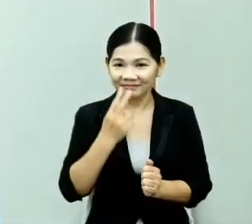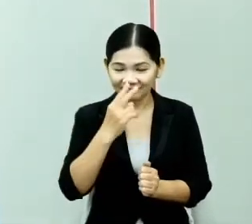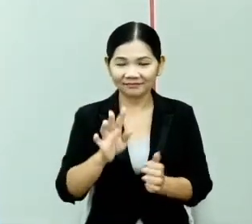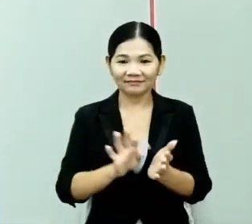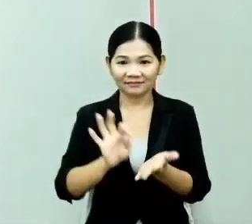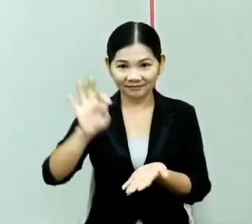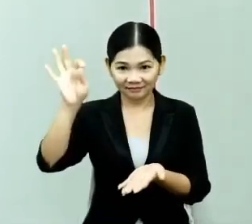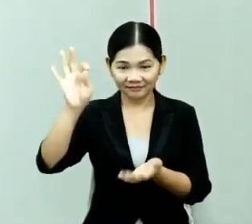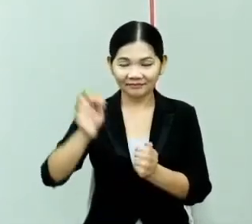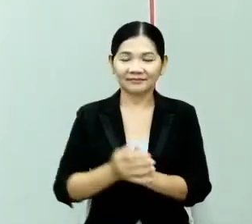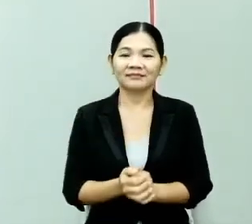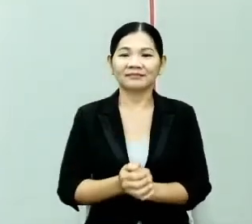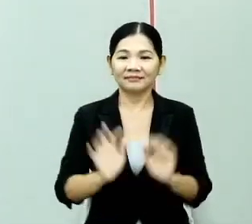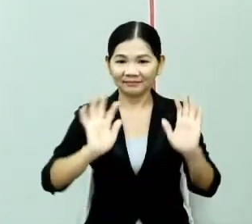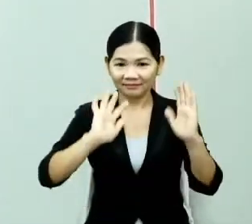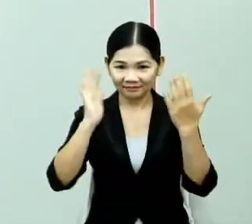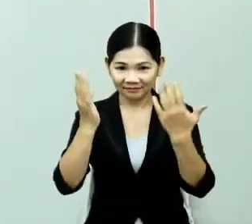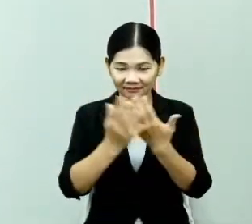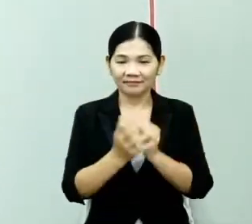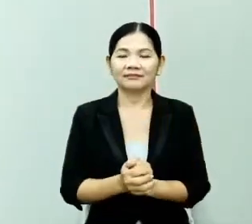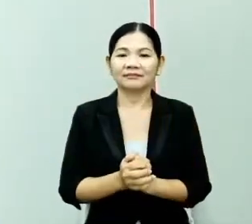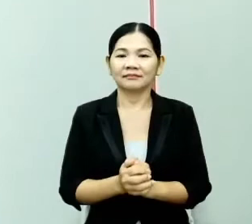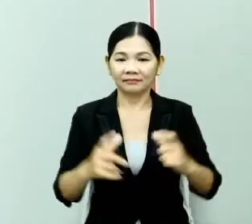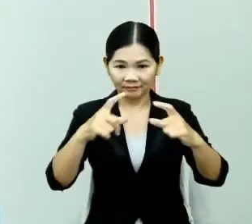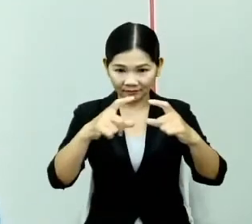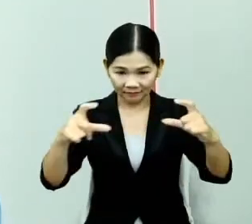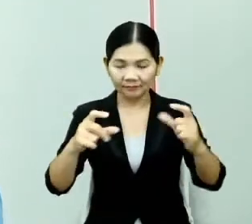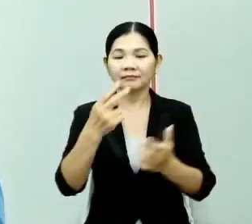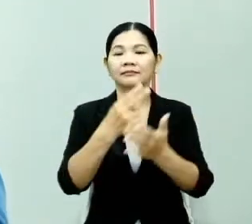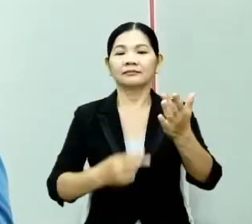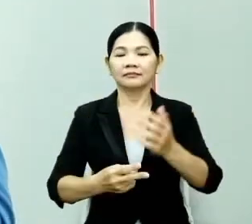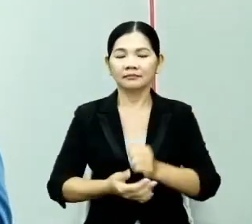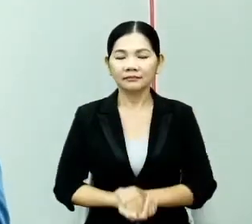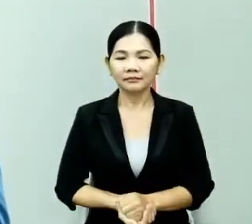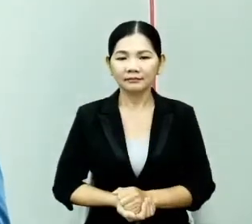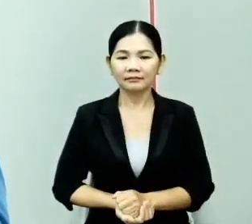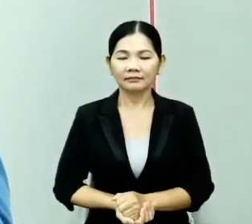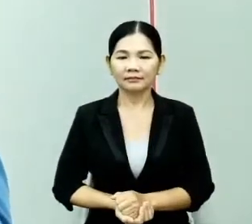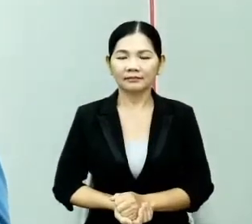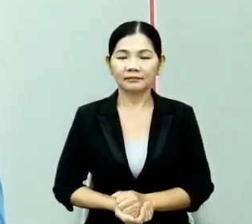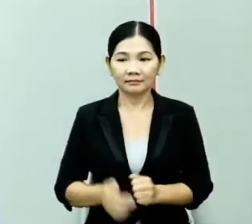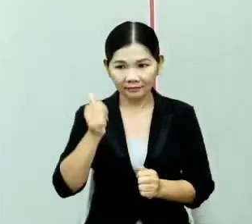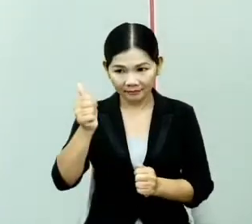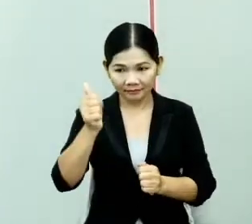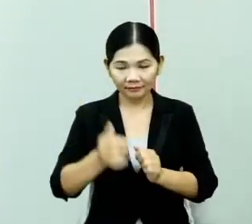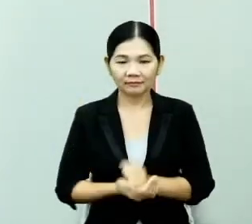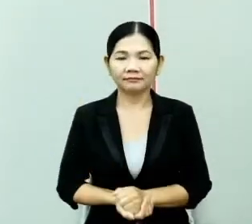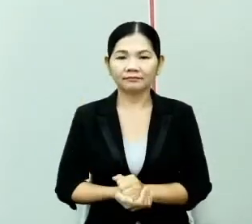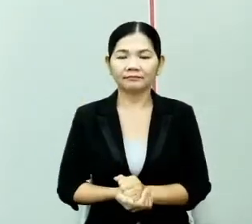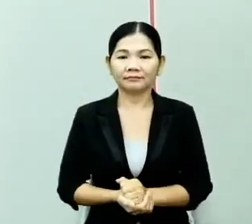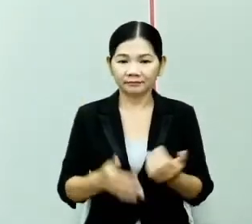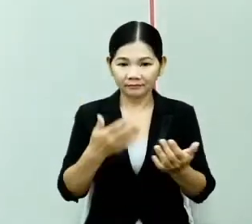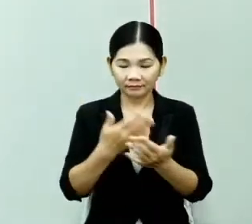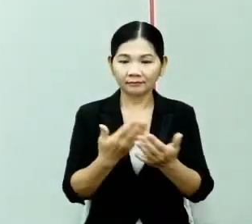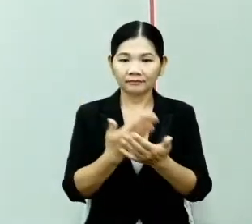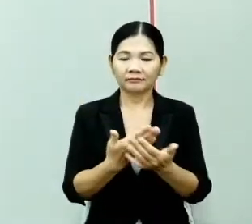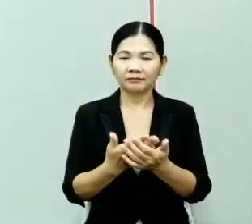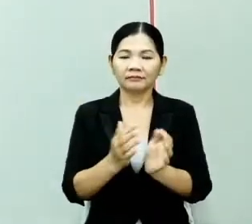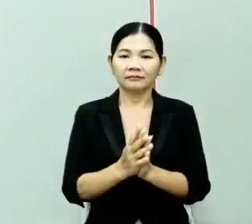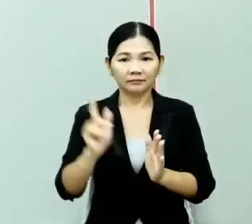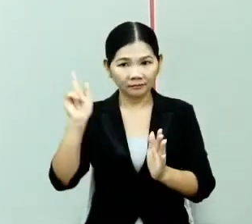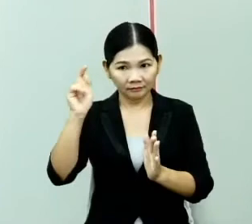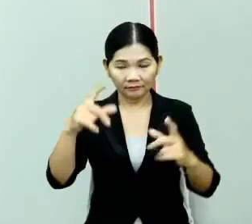ចាបទៀតអញ្ចឹងទាំងអស់ហ្នឹងយើងហៅឈ្មោះថាបានអ្វីដែរកូនចាល្អណាស់អញ្ចឹងយើងហៅឈ្មោះថាបានអក្ស